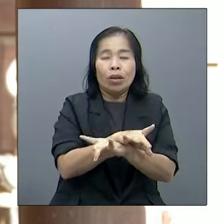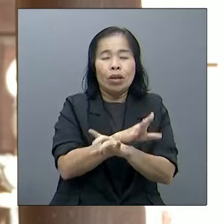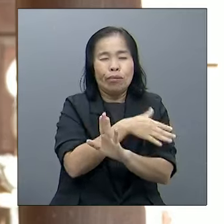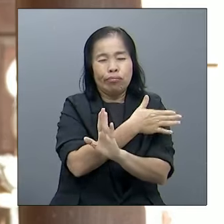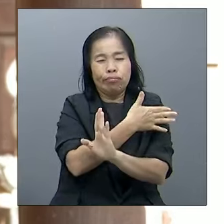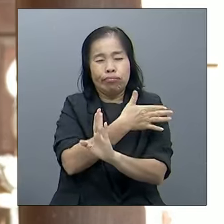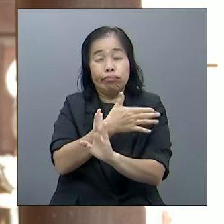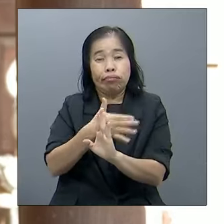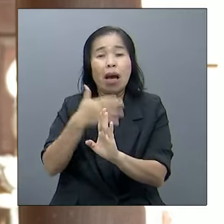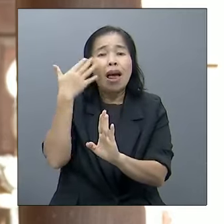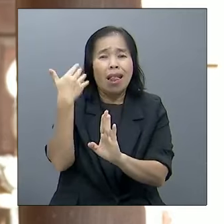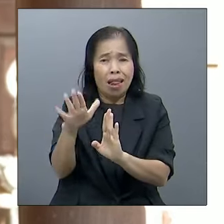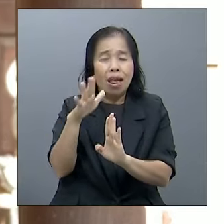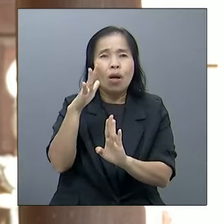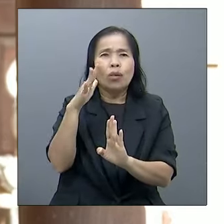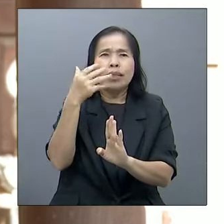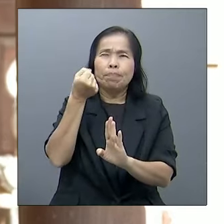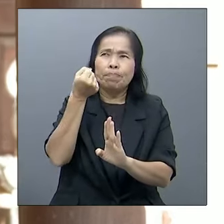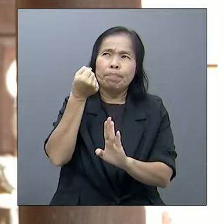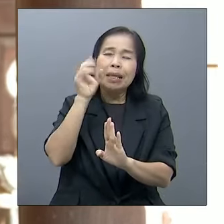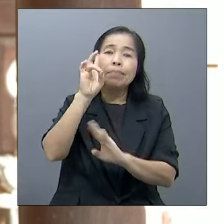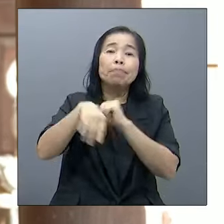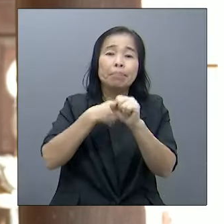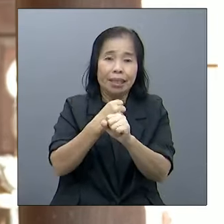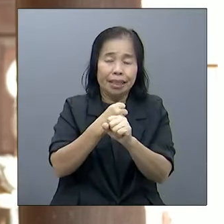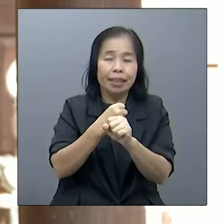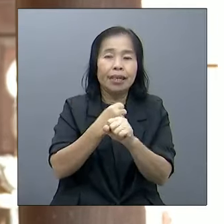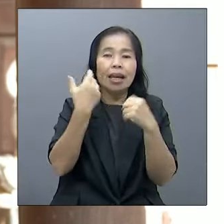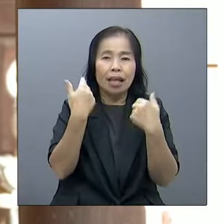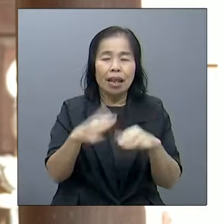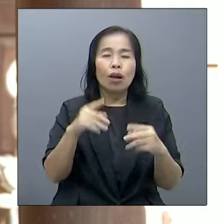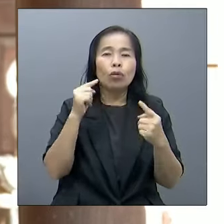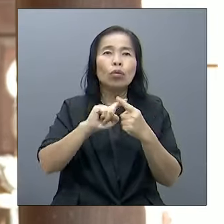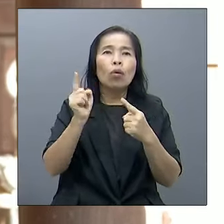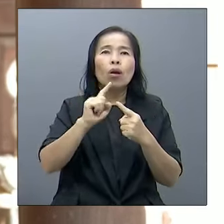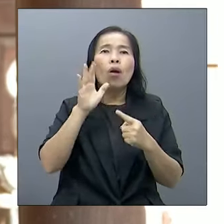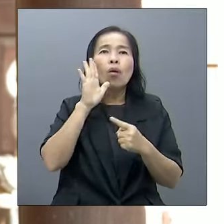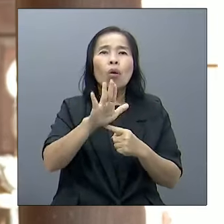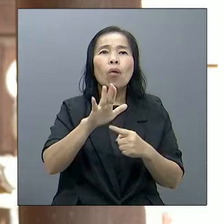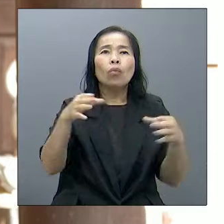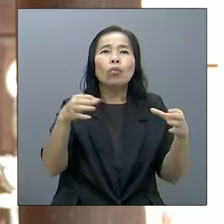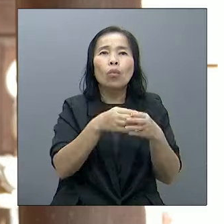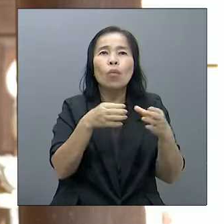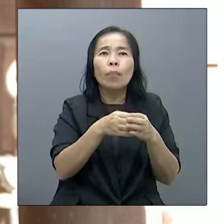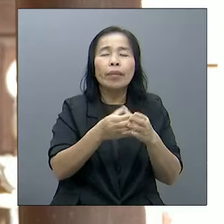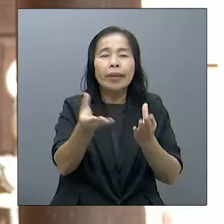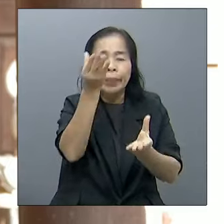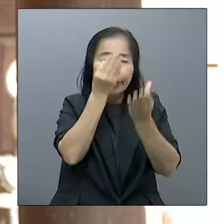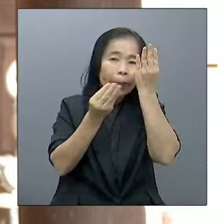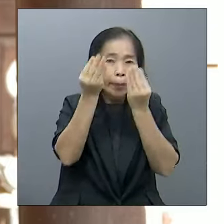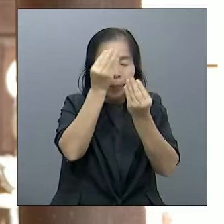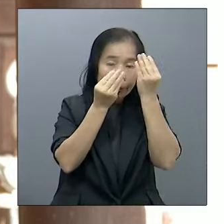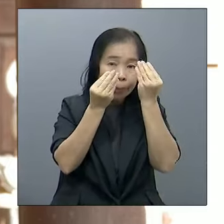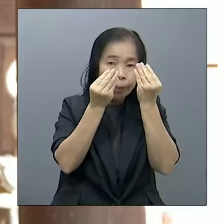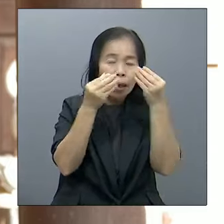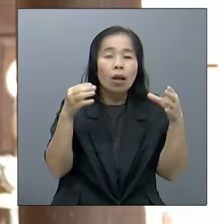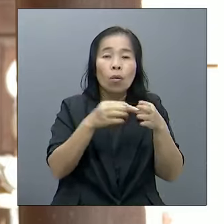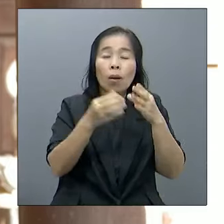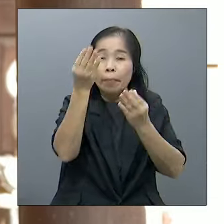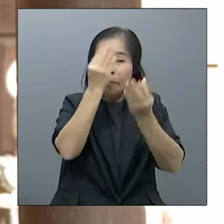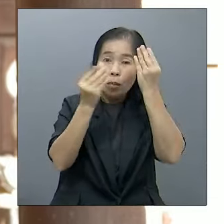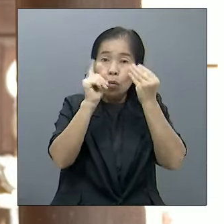วลากว่า17ปีก็คือเป็นในเรื่องของพื้นที่เรียนรู้ค่ะเป็นเรื่องของการเรียนรู้ซึ่งการเรียนรู้เนี่ยเราก็ทำ